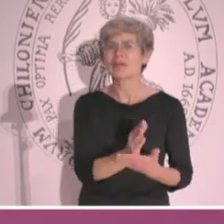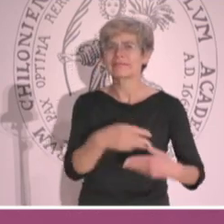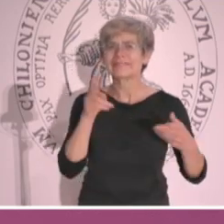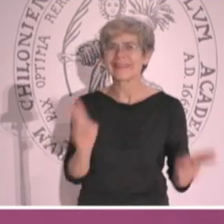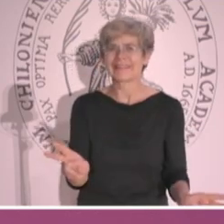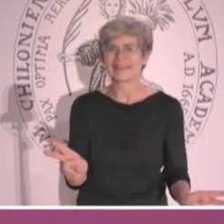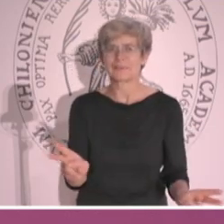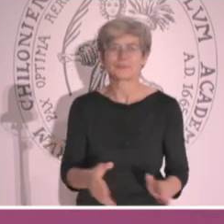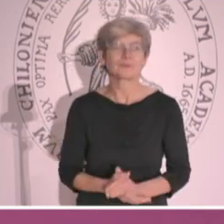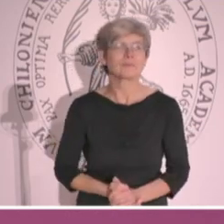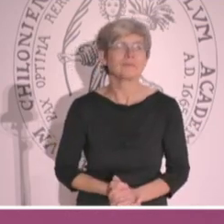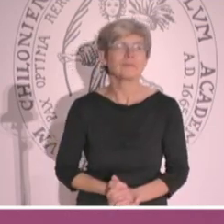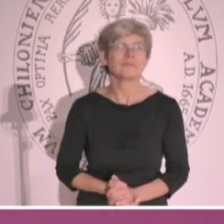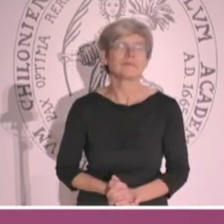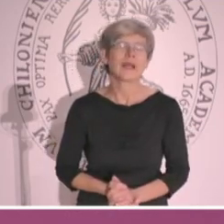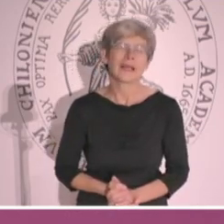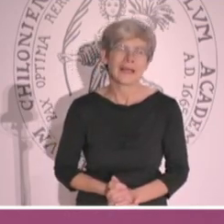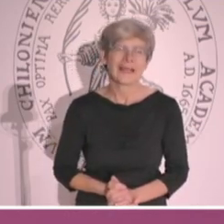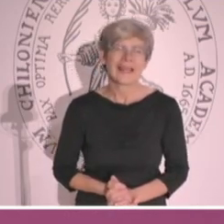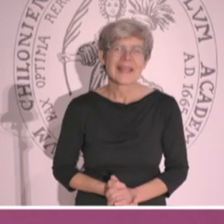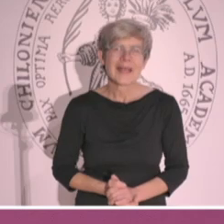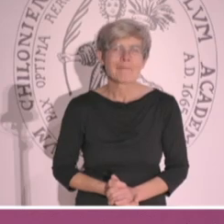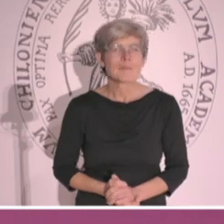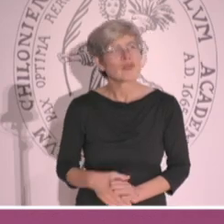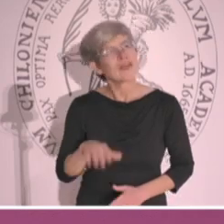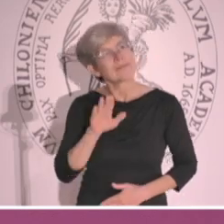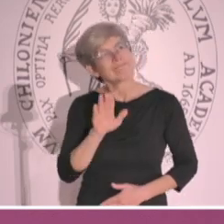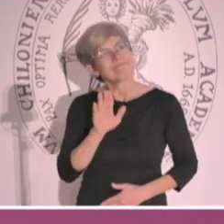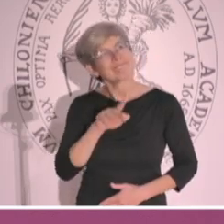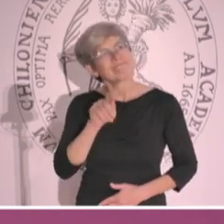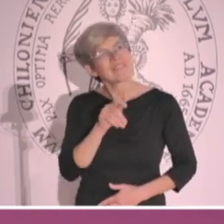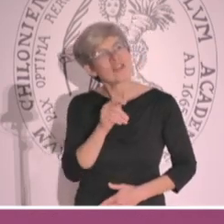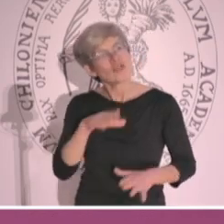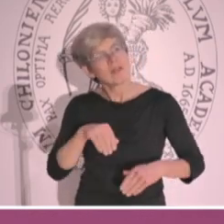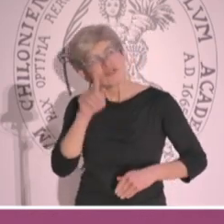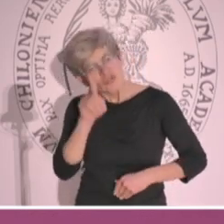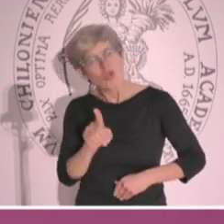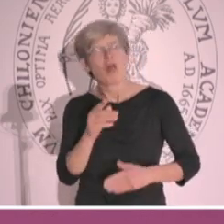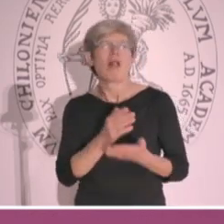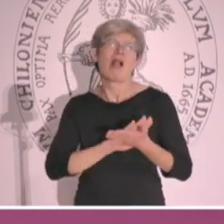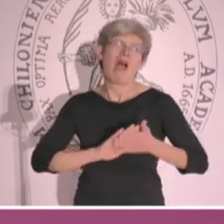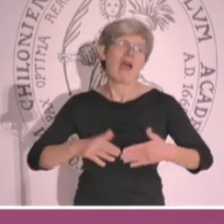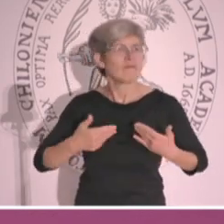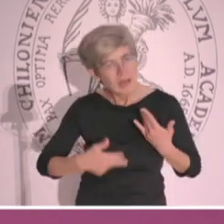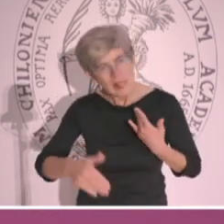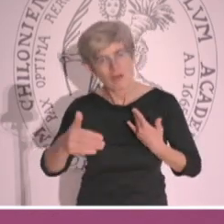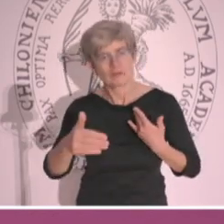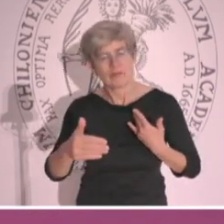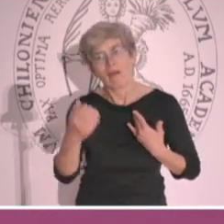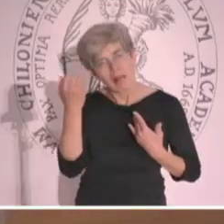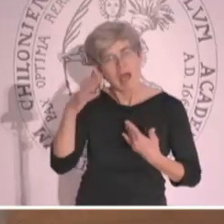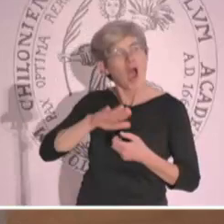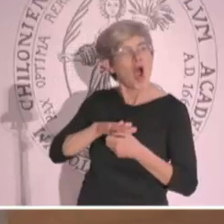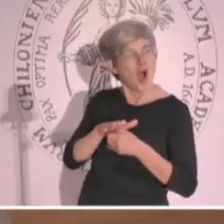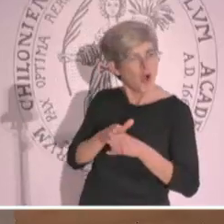Um Ihnen den Studienbeginn so einfach wie möglich zu gestalten, auch unter den noch geltenden Corona-Bedingungen, haben